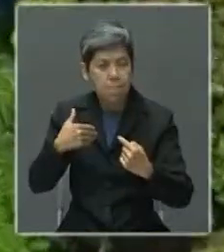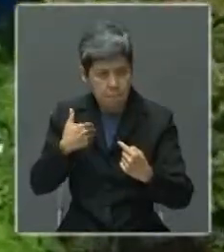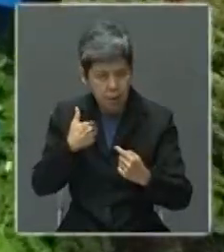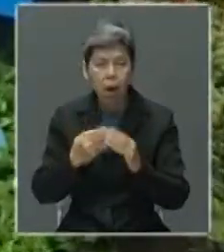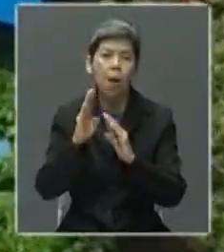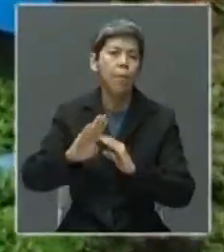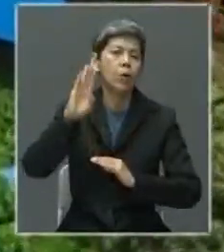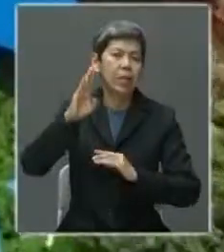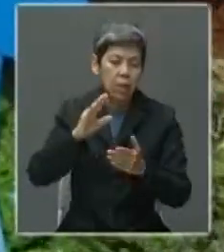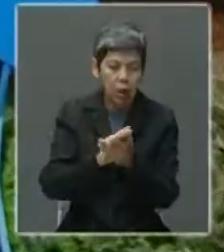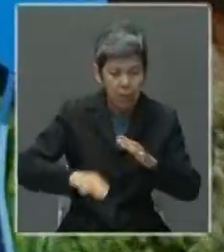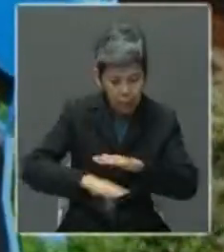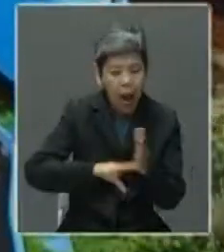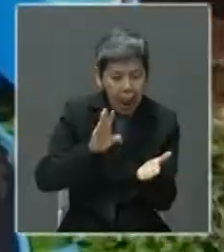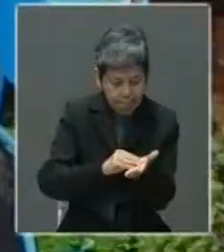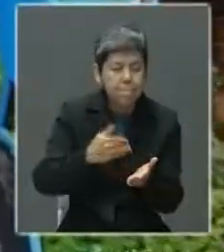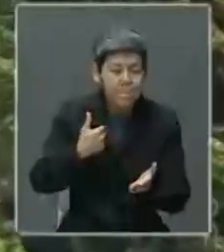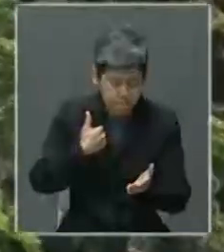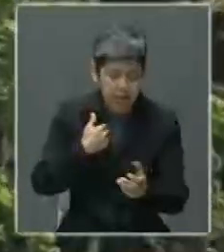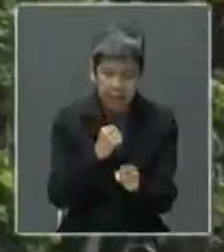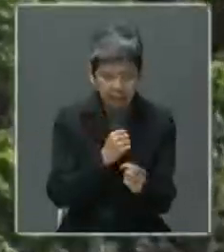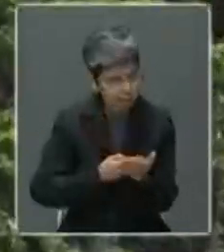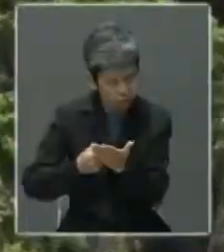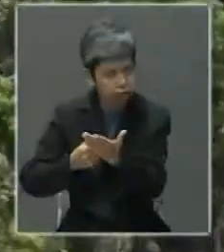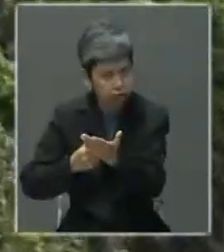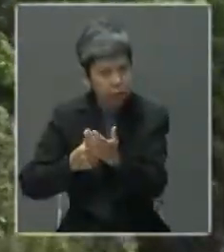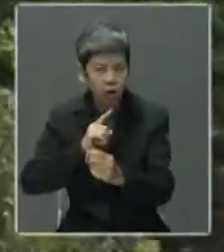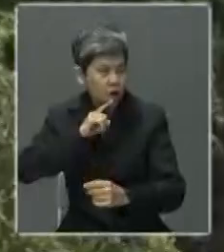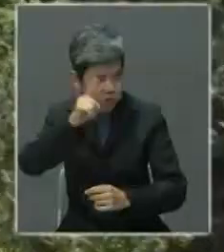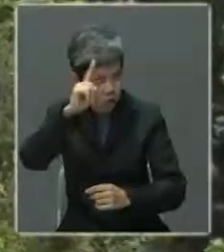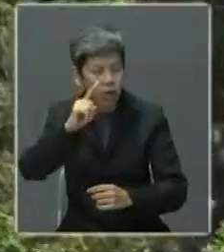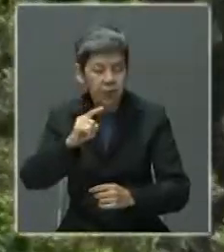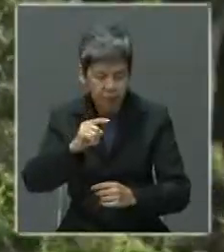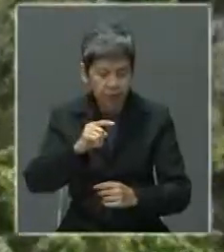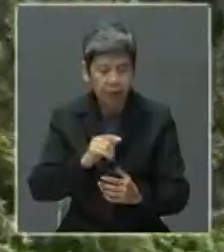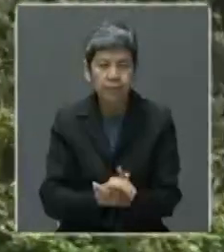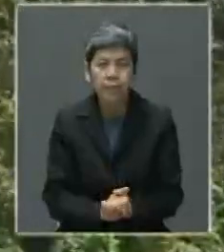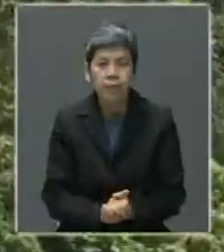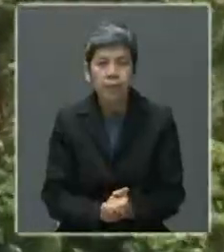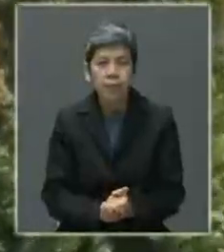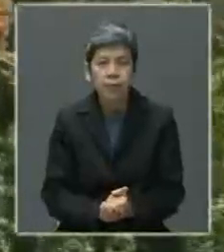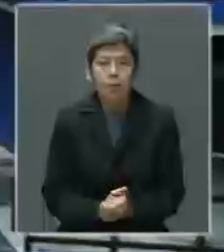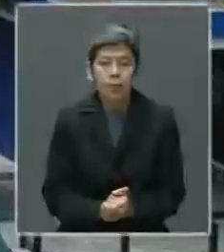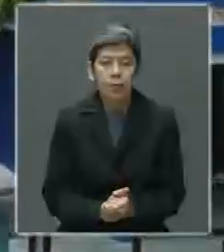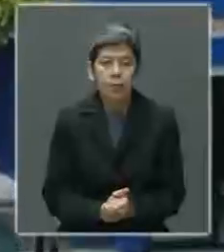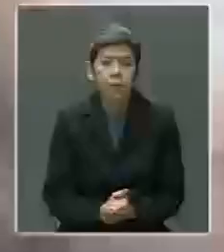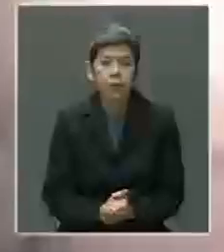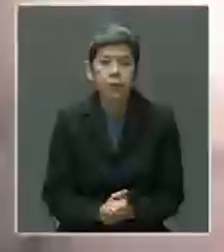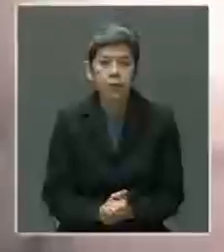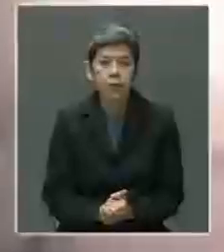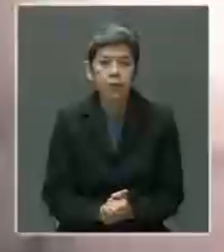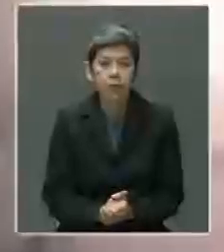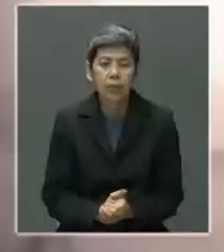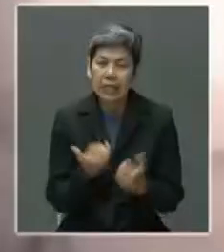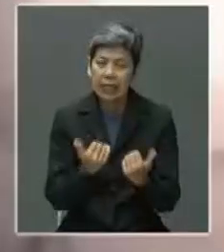างบริษัทได้รวบรวมเก็บไว้เป็นหลักฐานนะครับเพื่อเตรียมดำเนินคดีฟ้องหมิ่นประมาทกันต่อไปนะครับคุณผู้ชมครับ